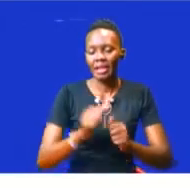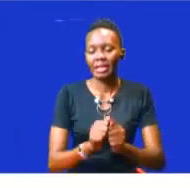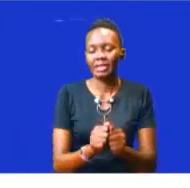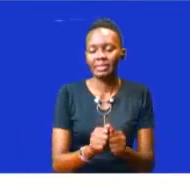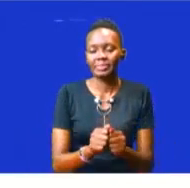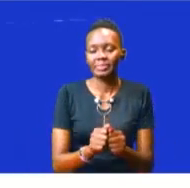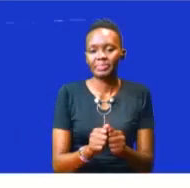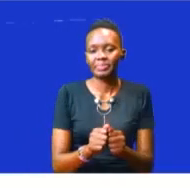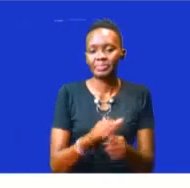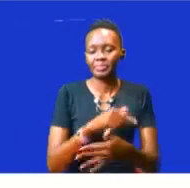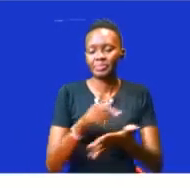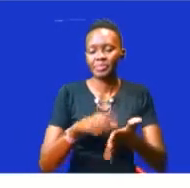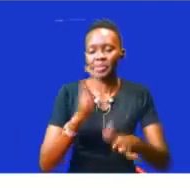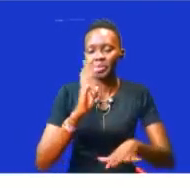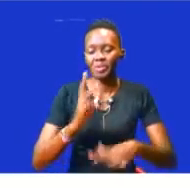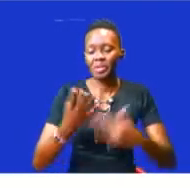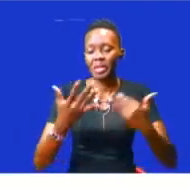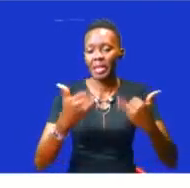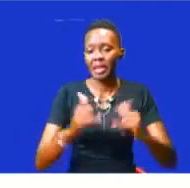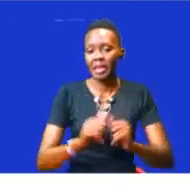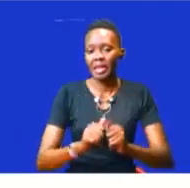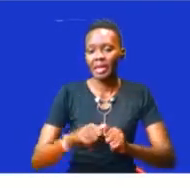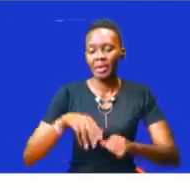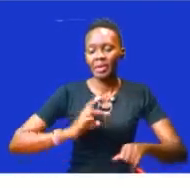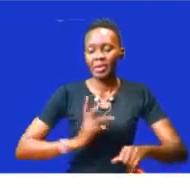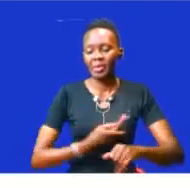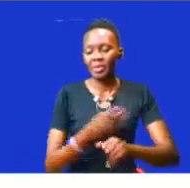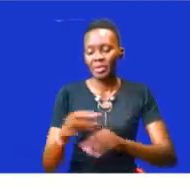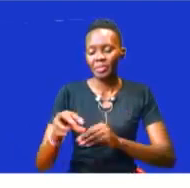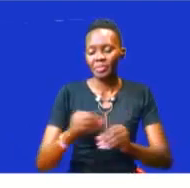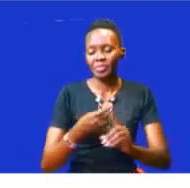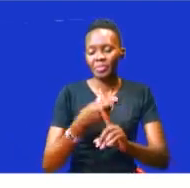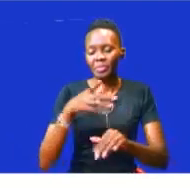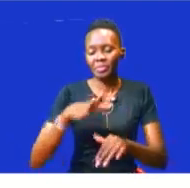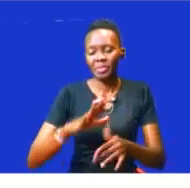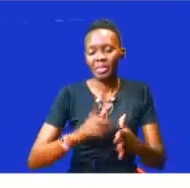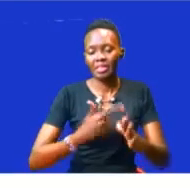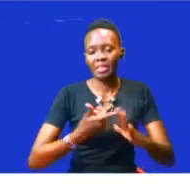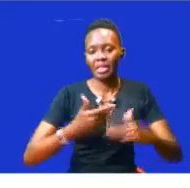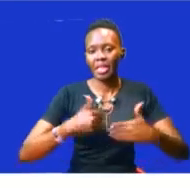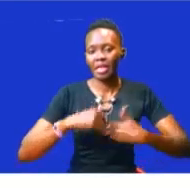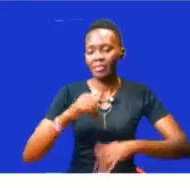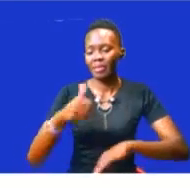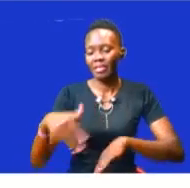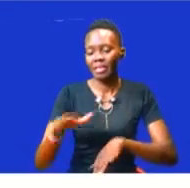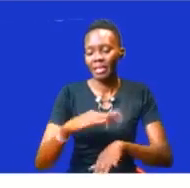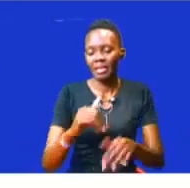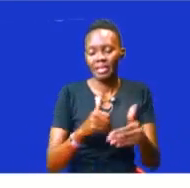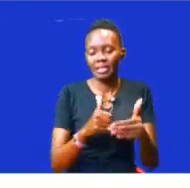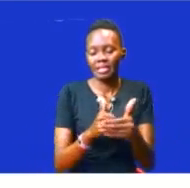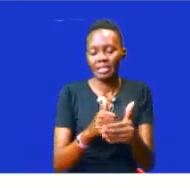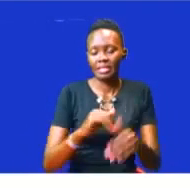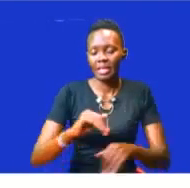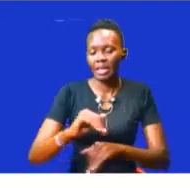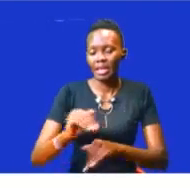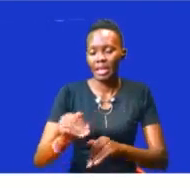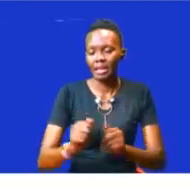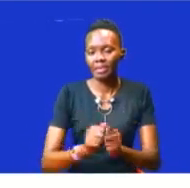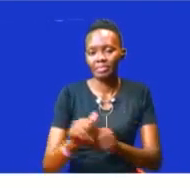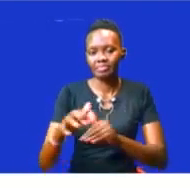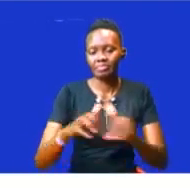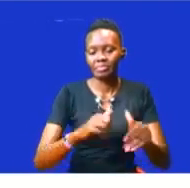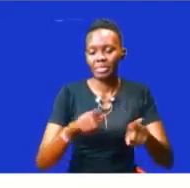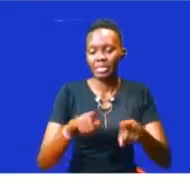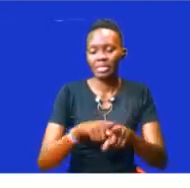Koro pigni ituome ka kendo wan gi kuonde moko within the town kaka Chiro kucho,